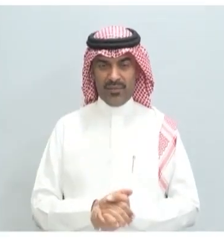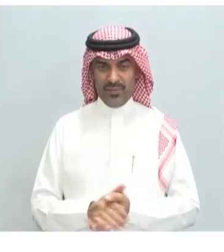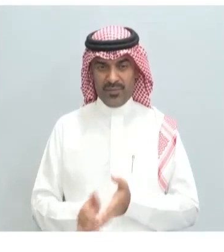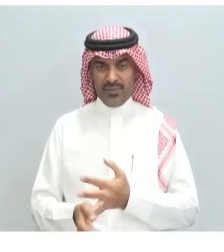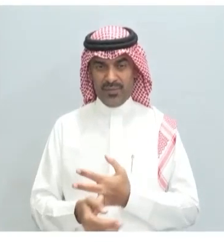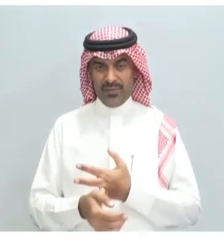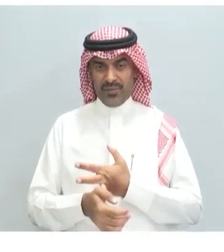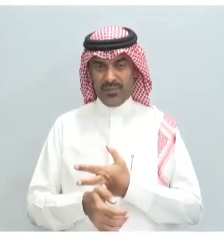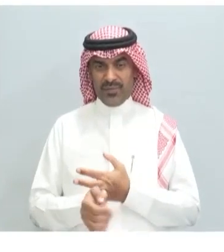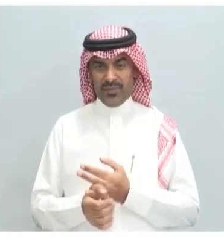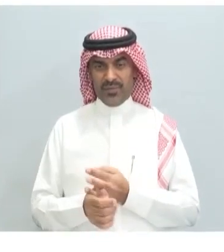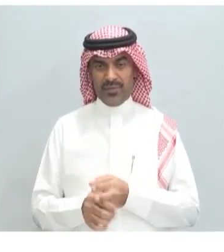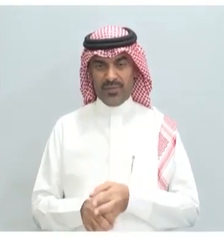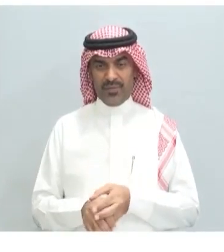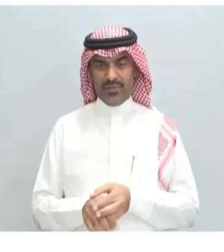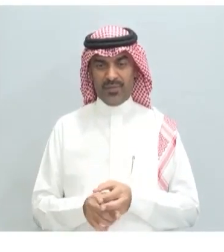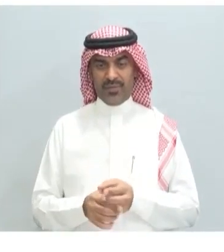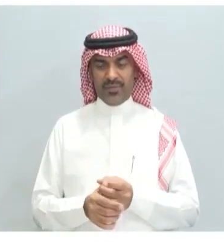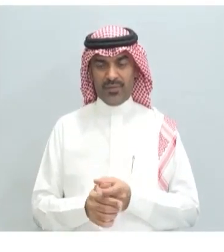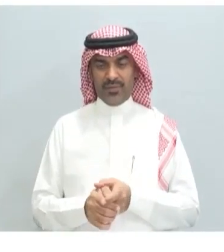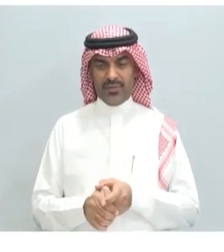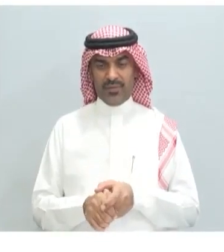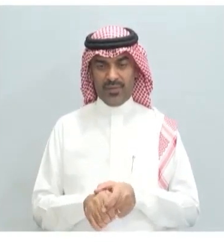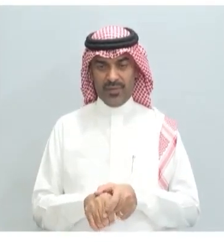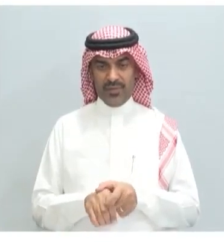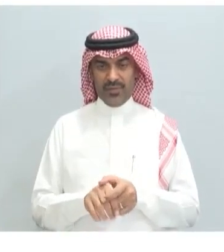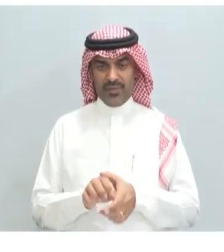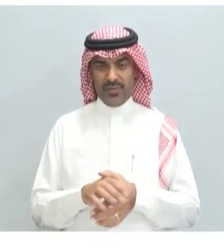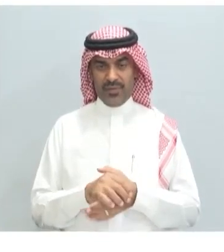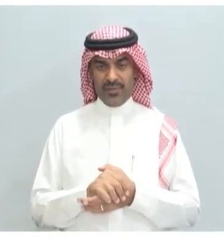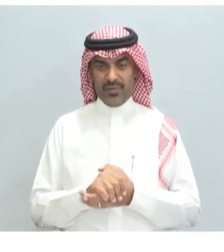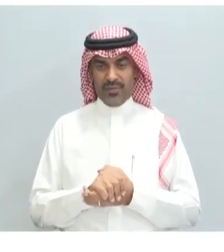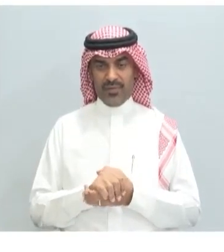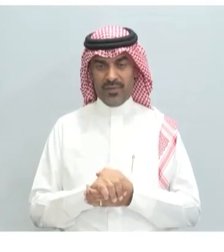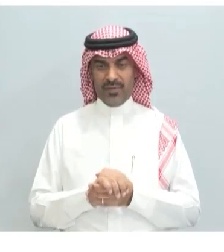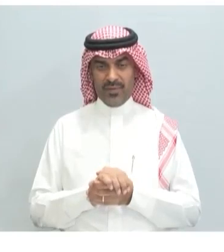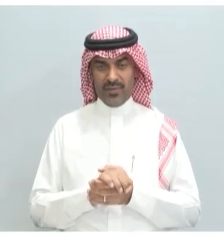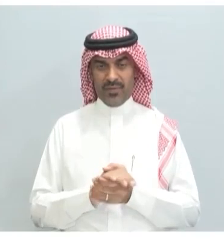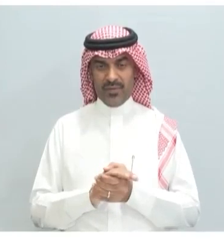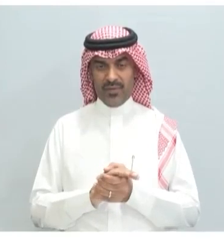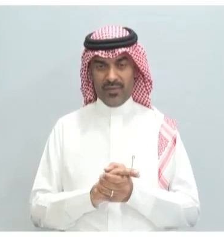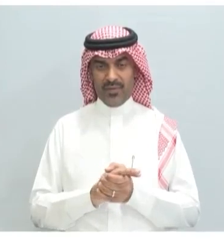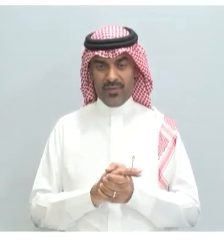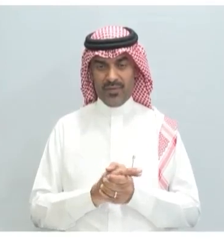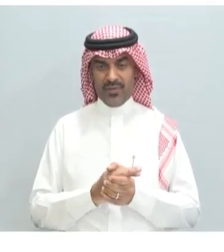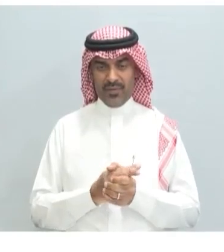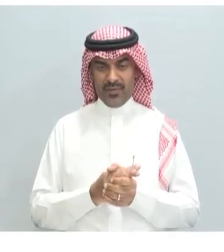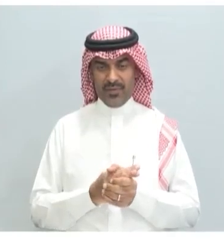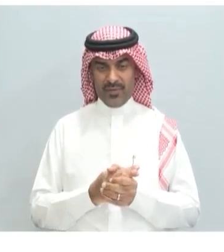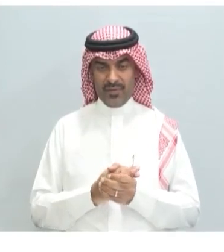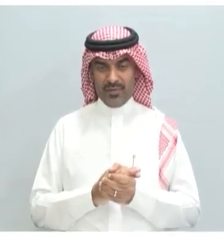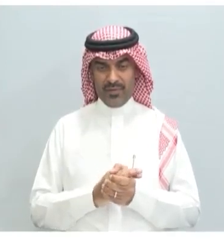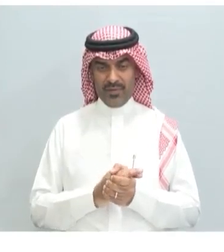اجد عنصر متكرر ويطلع لي تسعه لان اذا كان عنصر متكرر الناتج بيطلع زوجي لا يمكن ان يطلع